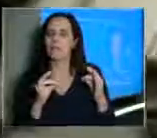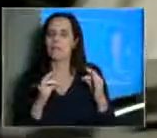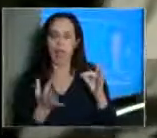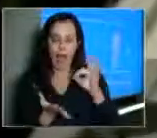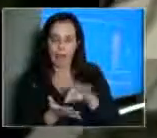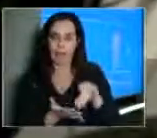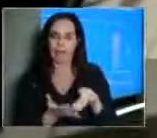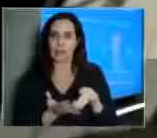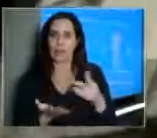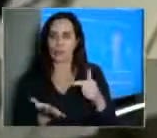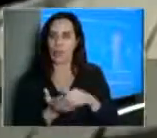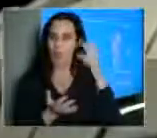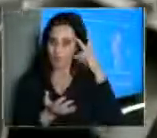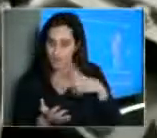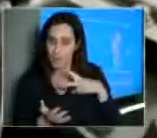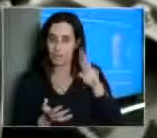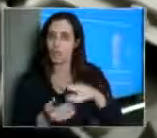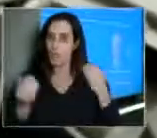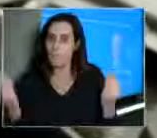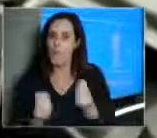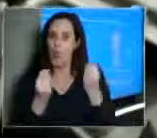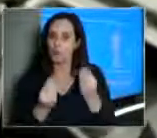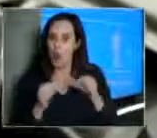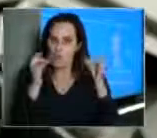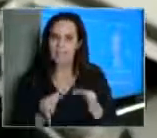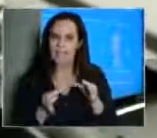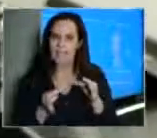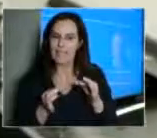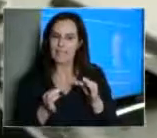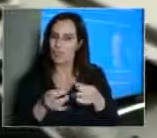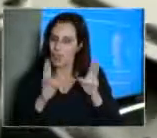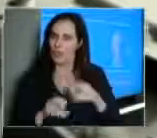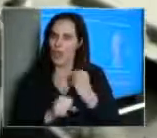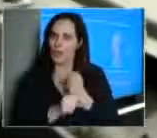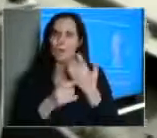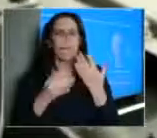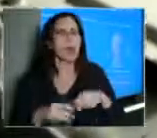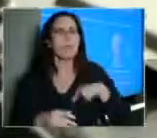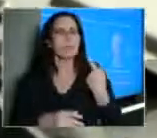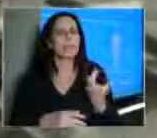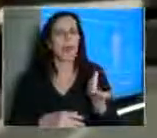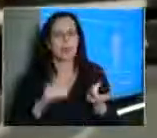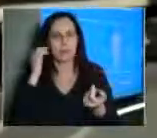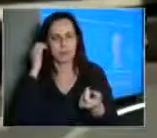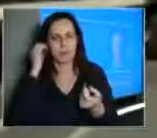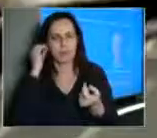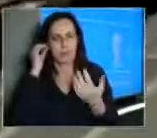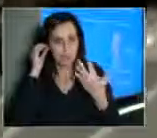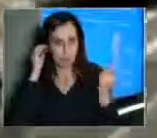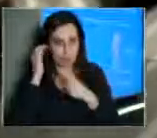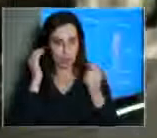הרגע הזה בעצם, שמבינים שיש משהו קונקרטי שאפשר לעשות, כמה זמן זה עורך? כמה